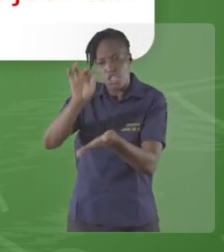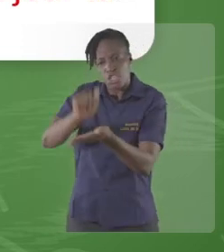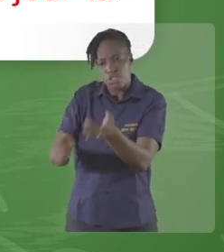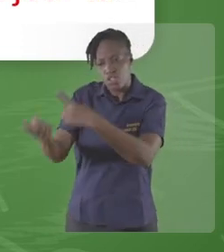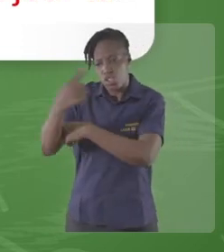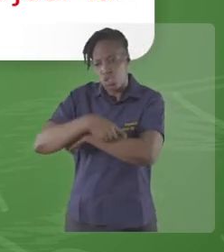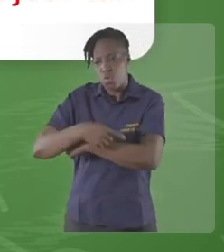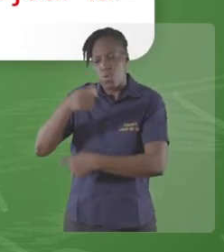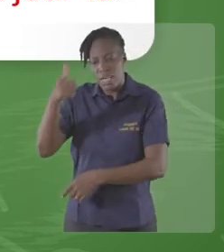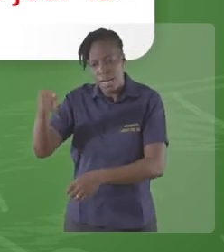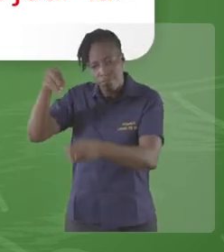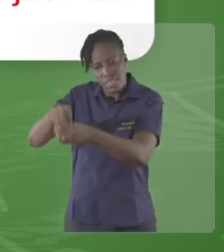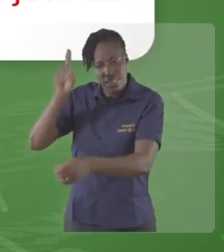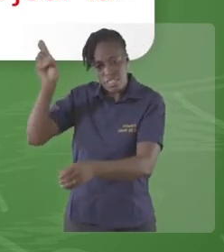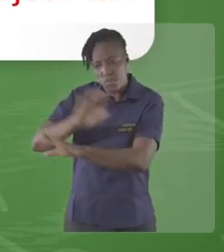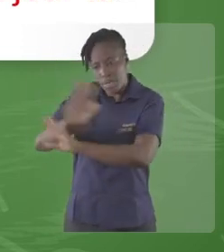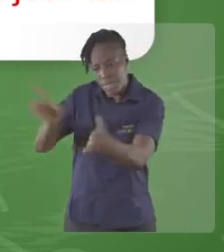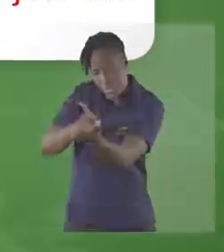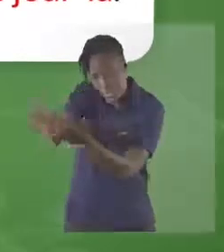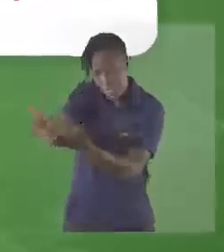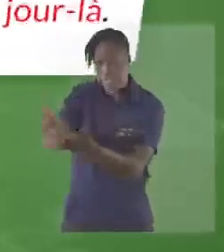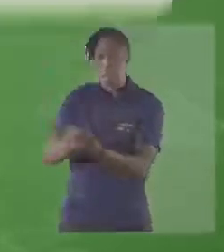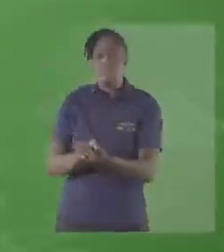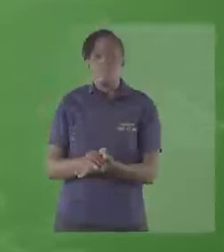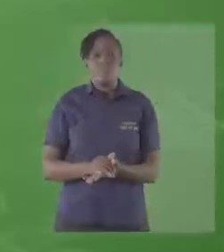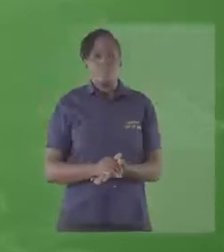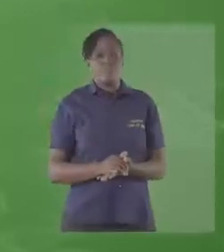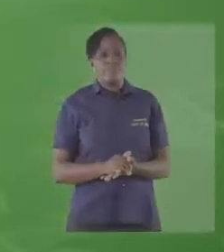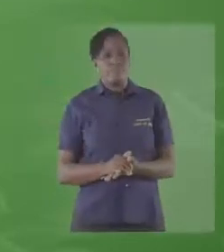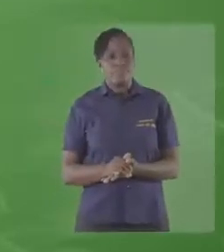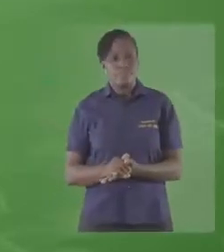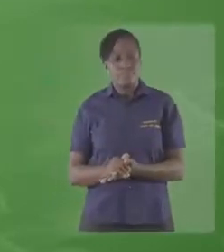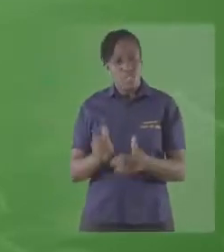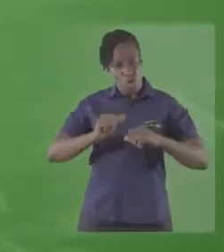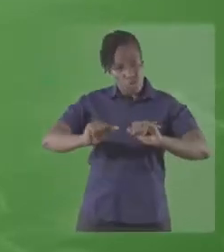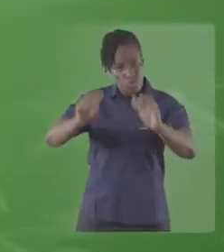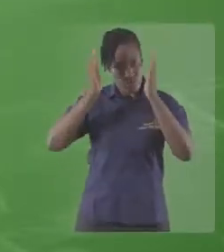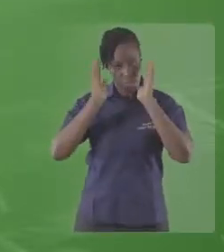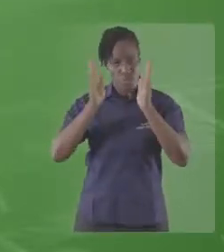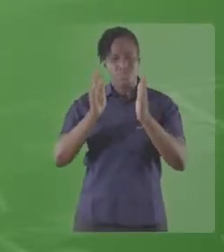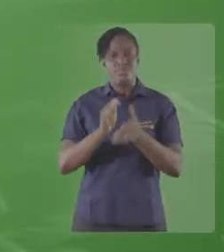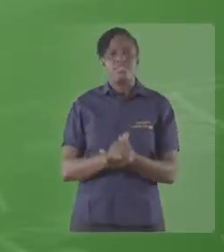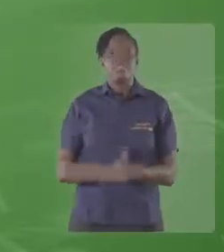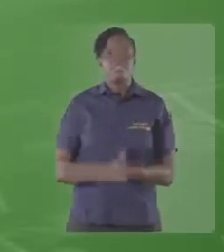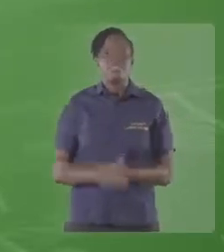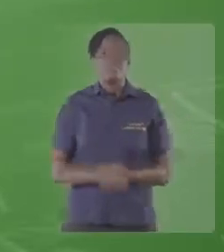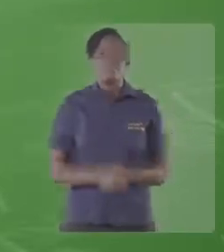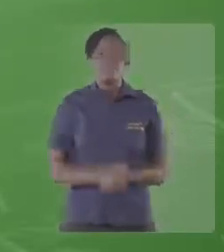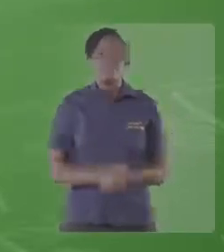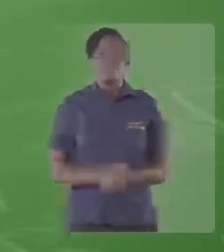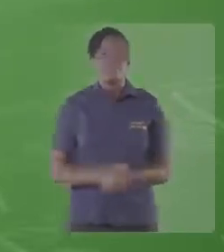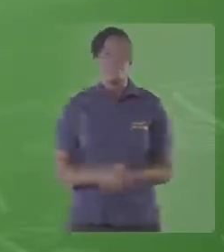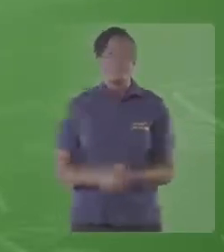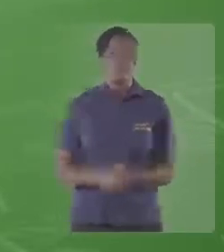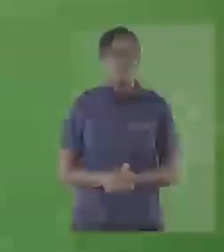ce jour-là dans le discours indirect. On peut continuer? Très bien.